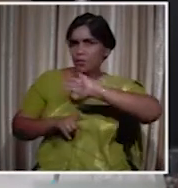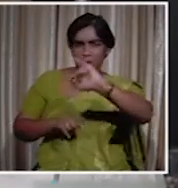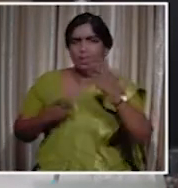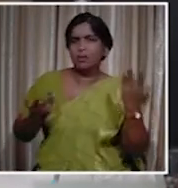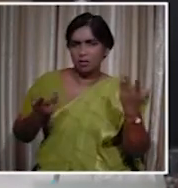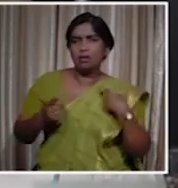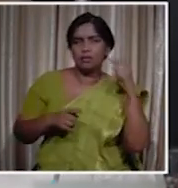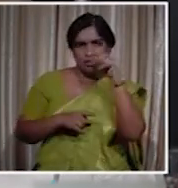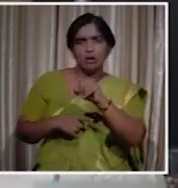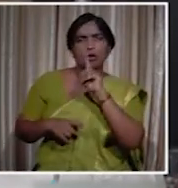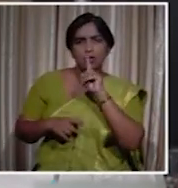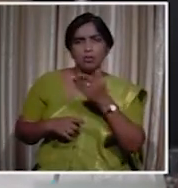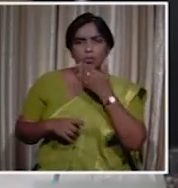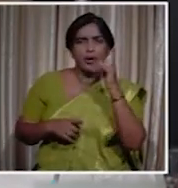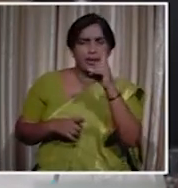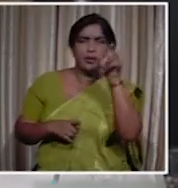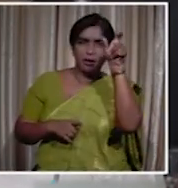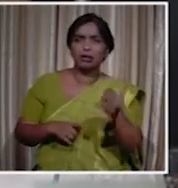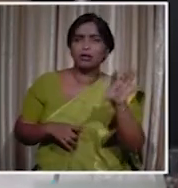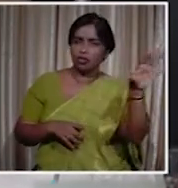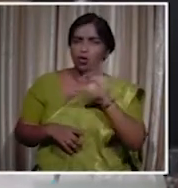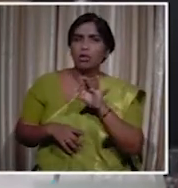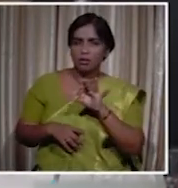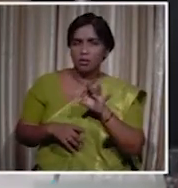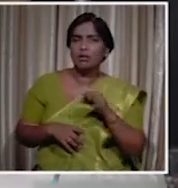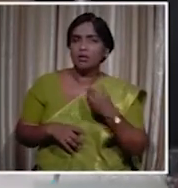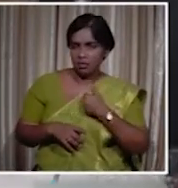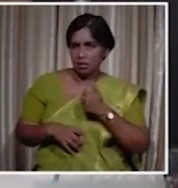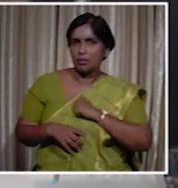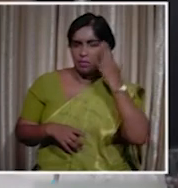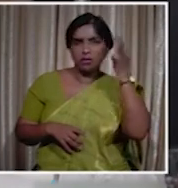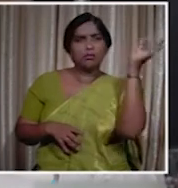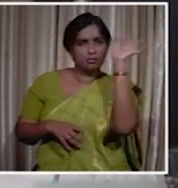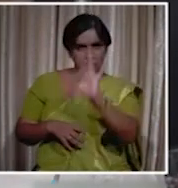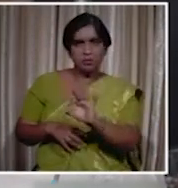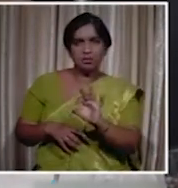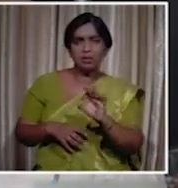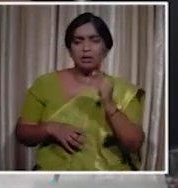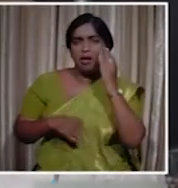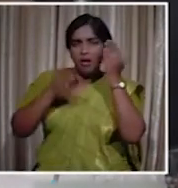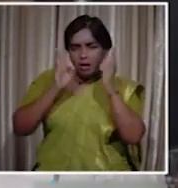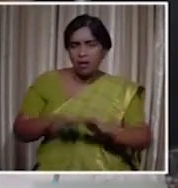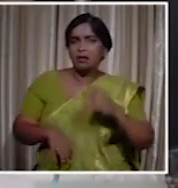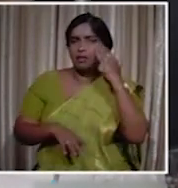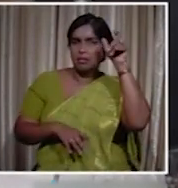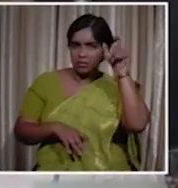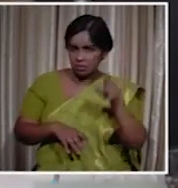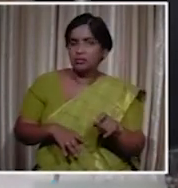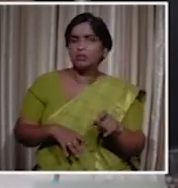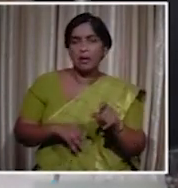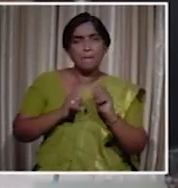මං එතෙන්ට ඇවිල්ලා කියන අපි පුළුවන් කෙනෙක් තෝරගන්න කියලා. මමත් කැමතියි කාන්තාවක් තෝරන්න. මොකද අන්තිම කාන්තාව මේ රටේ